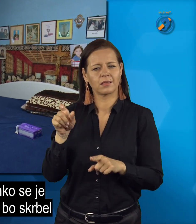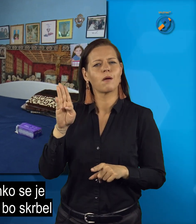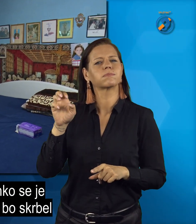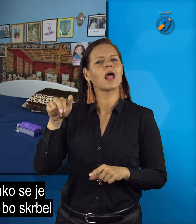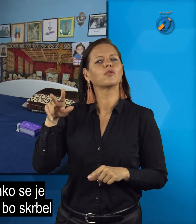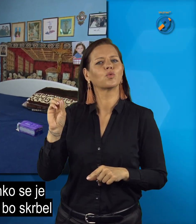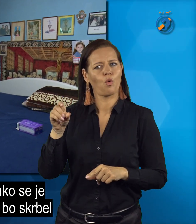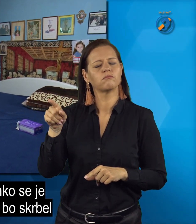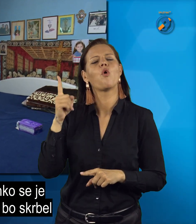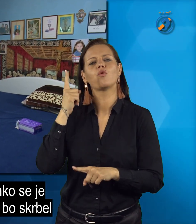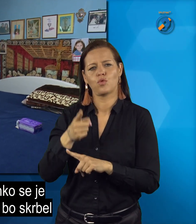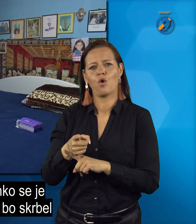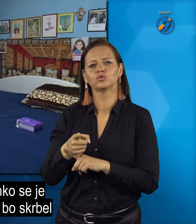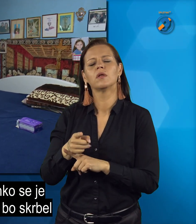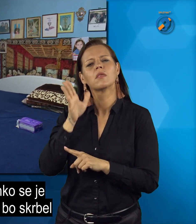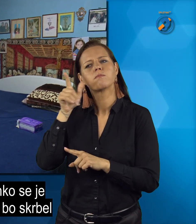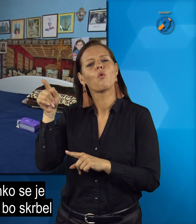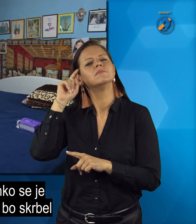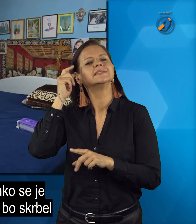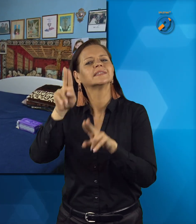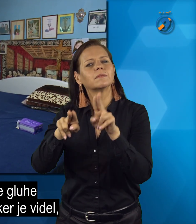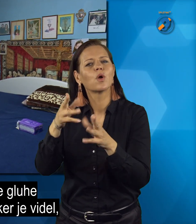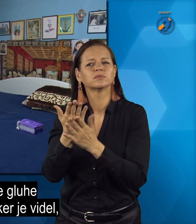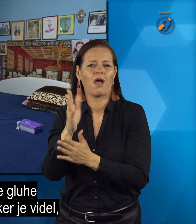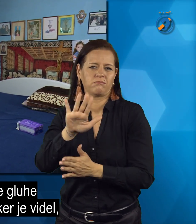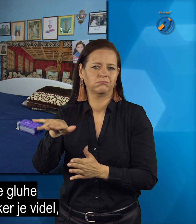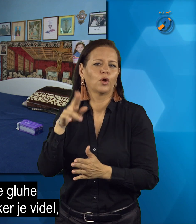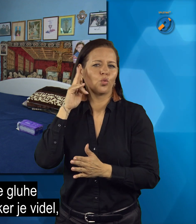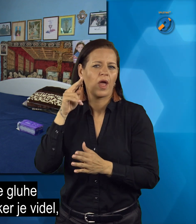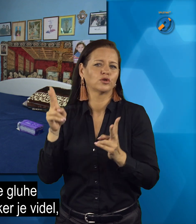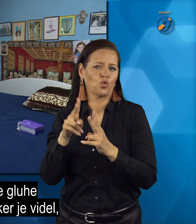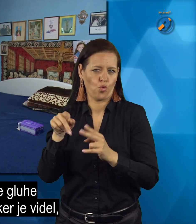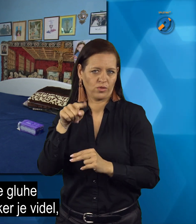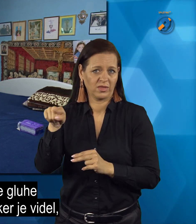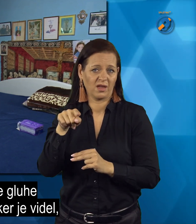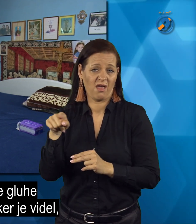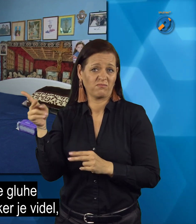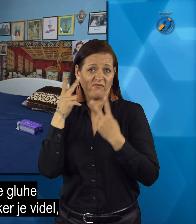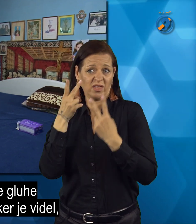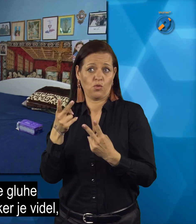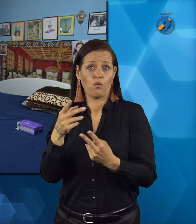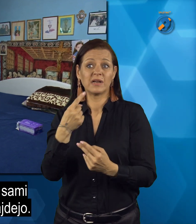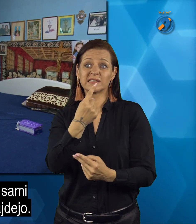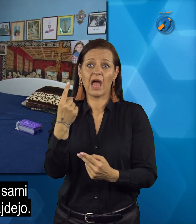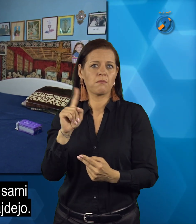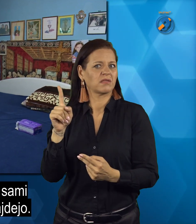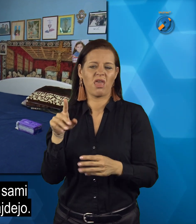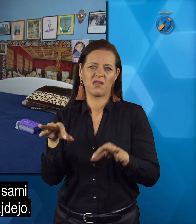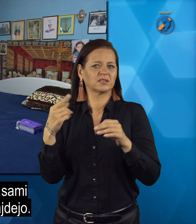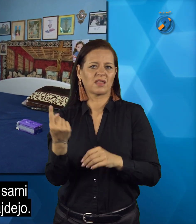Brat Branko se je odločil, da bo skrbel za svoje gluhe sorodnike, ker je videl, da se sami ne